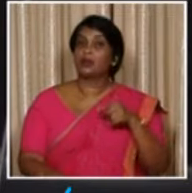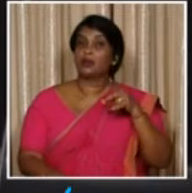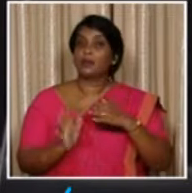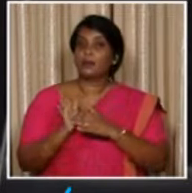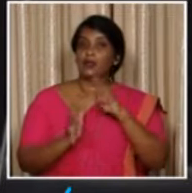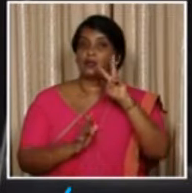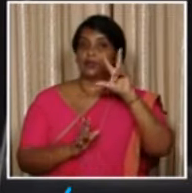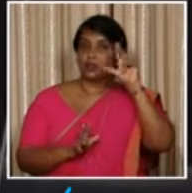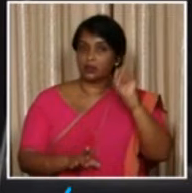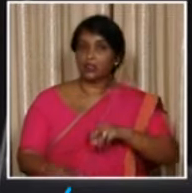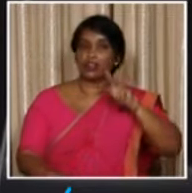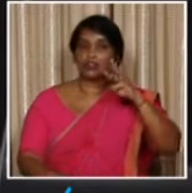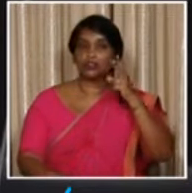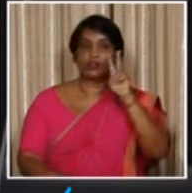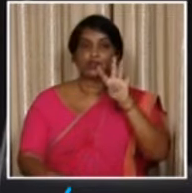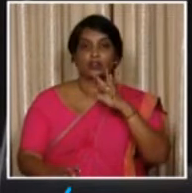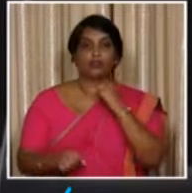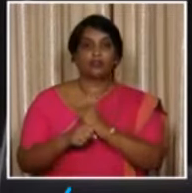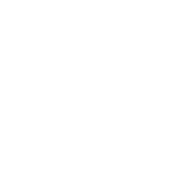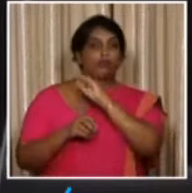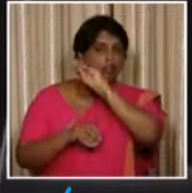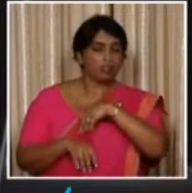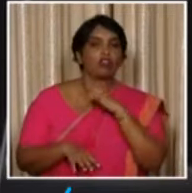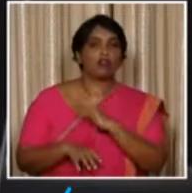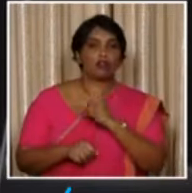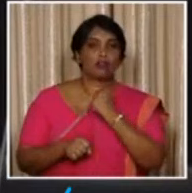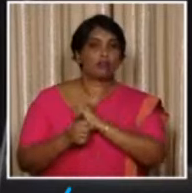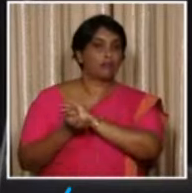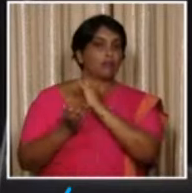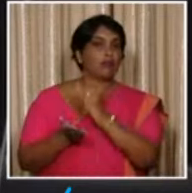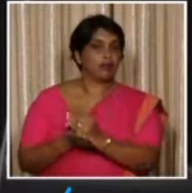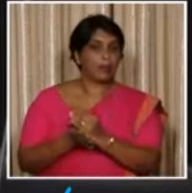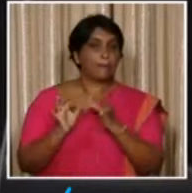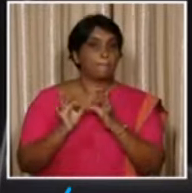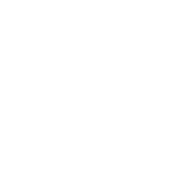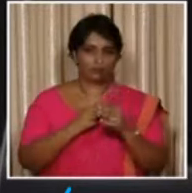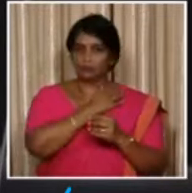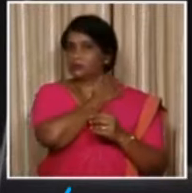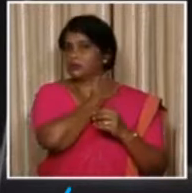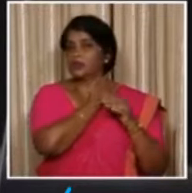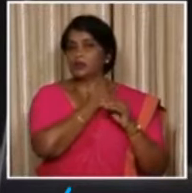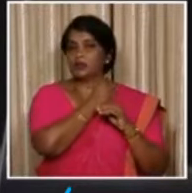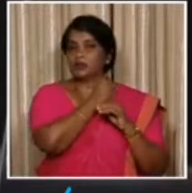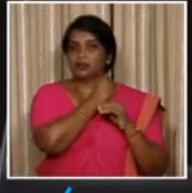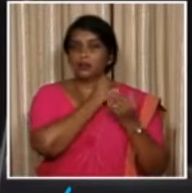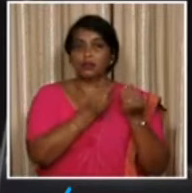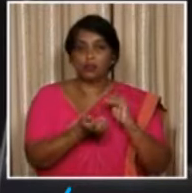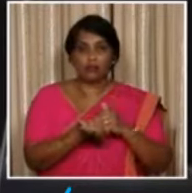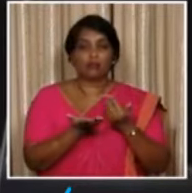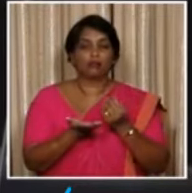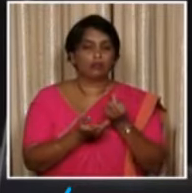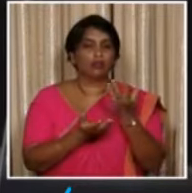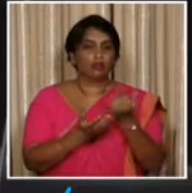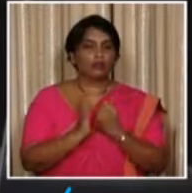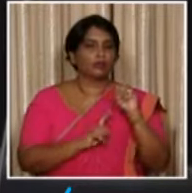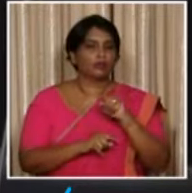මිලියන 28,324ක් ලංකාවට ලැබෙන්න ඕනේ භාණ්ඩාගාරයෙන්. බිලියන 28ක් පරිපූර්ණ ඇස්තමේන්තුවක් අවශ්‍ය වෙනවා